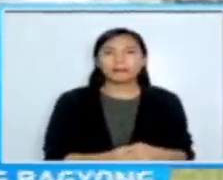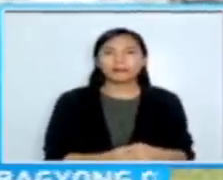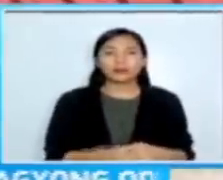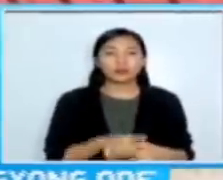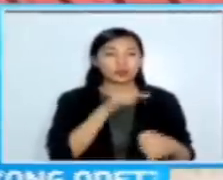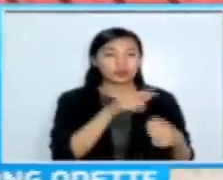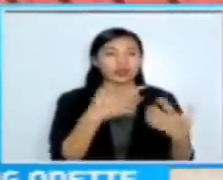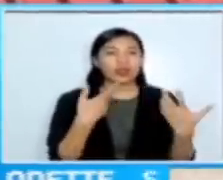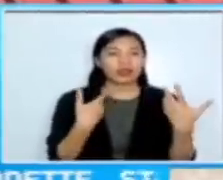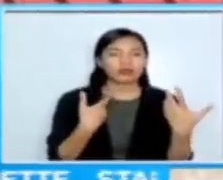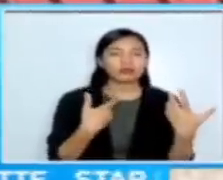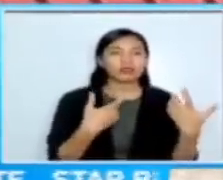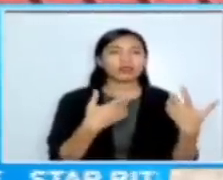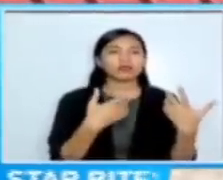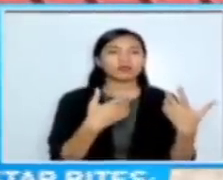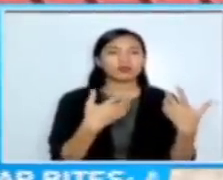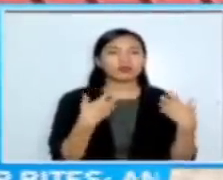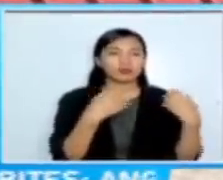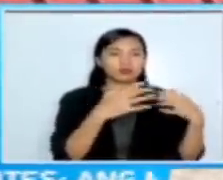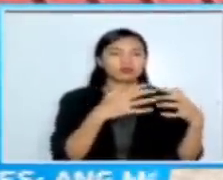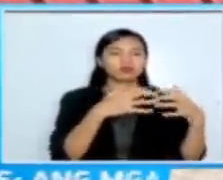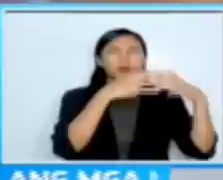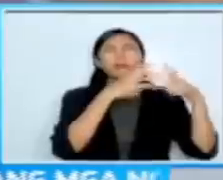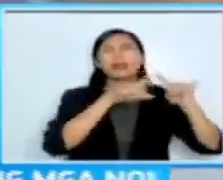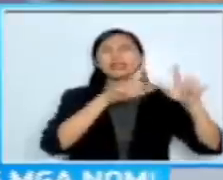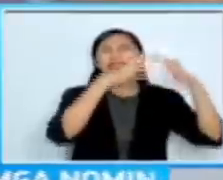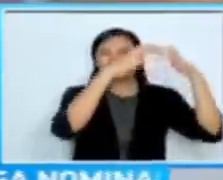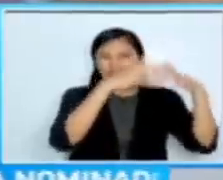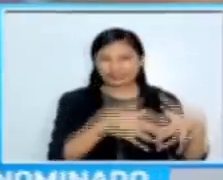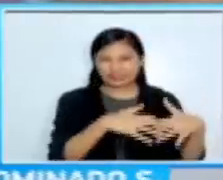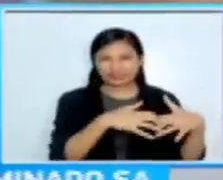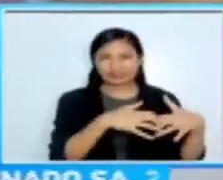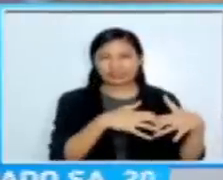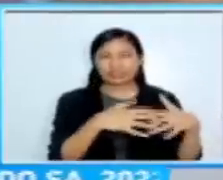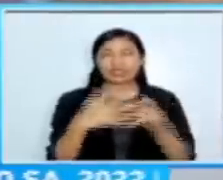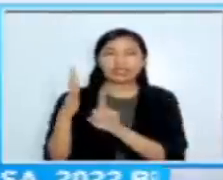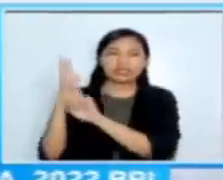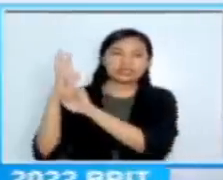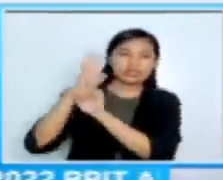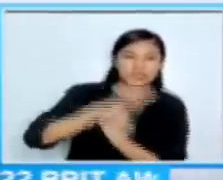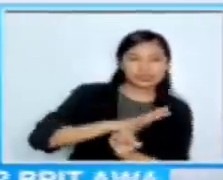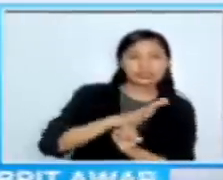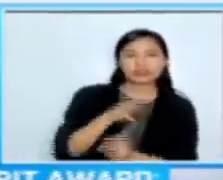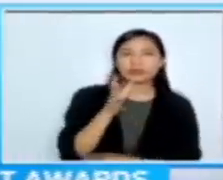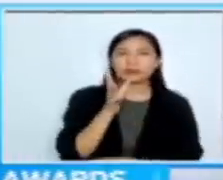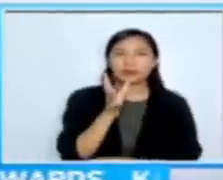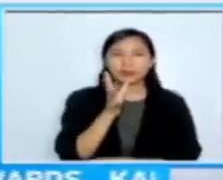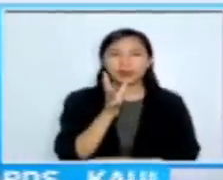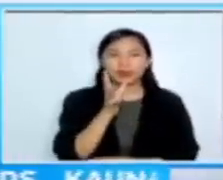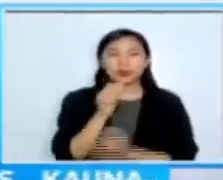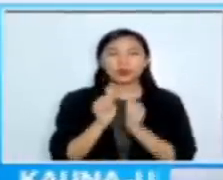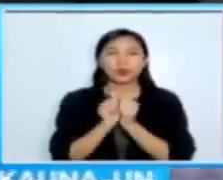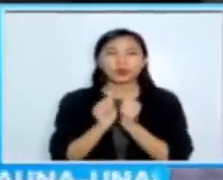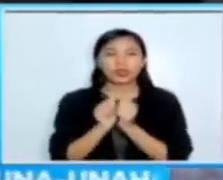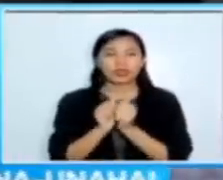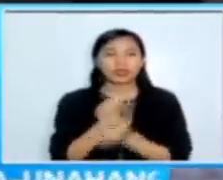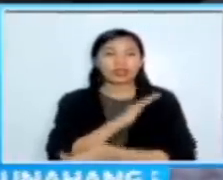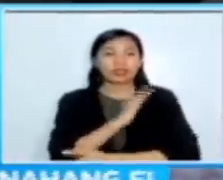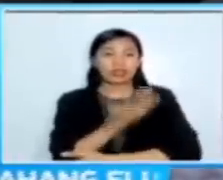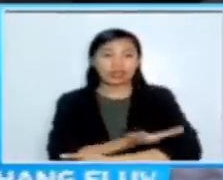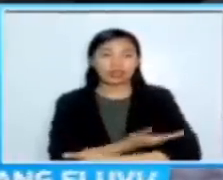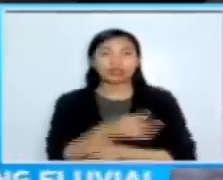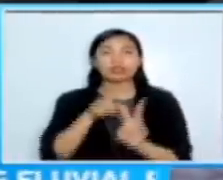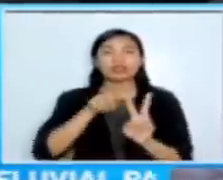kaya nasawi matapos madaganan ang ina ng tahanan na si Tarsila Ramos, pati na ang mga anak na sina Netnet at